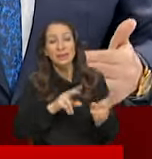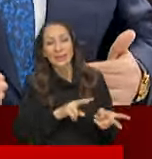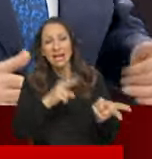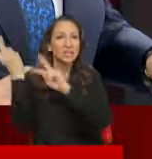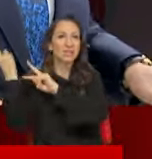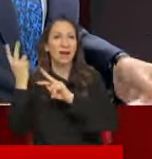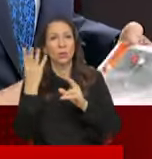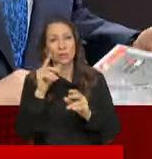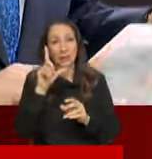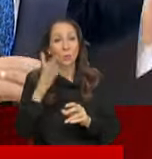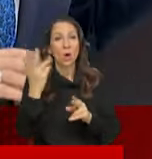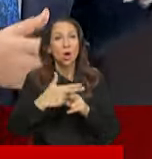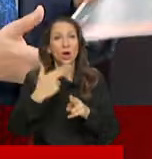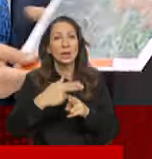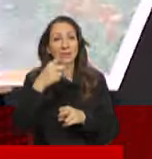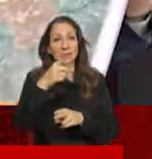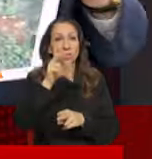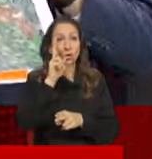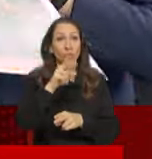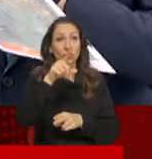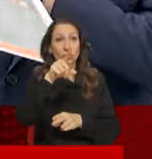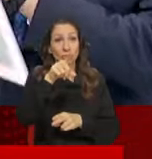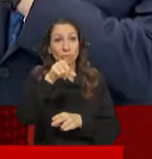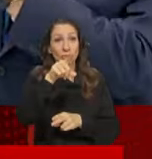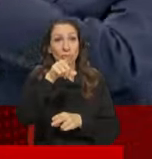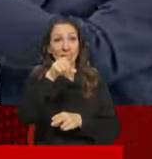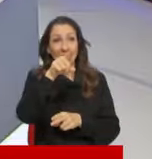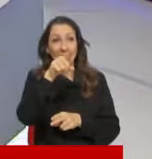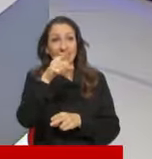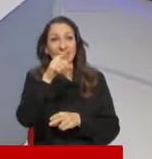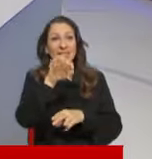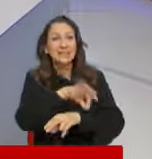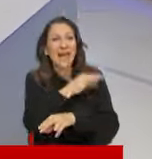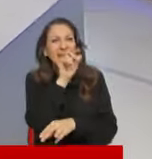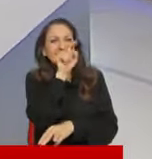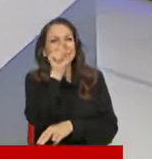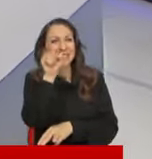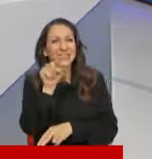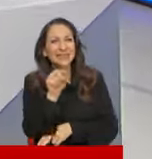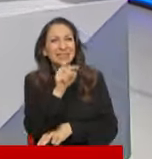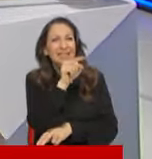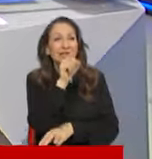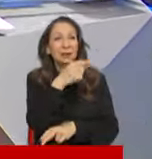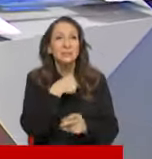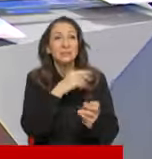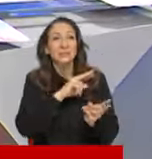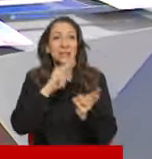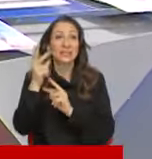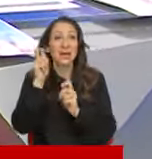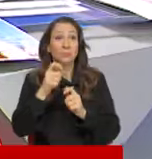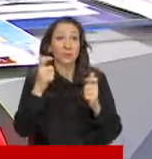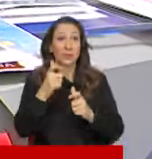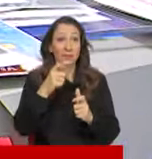etmeniz gerekir Örneğin işte Bakın şu şu gördüğünüz şu alanlar Bakın şu alanlar bizim transfer edeceğimiz